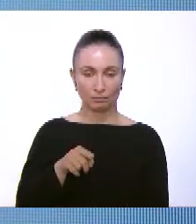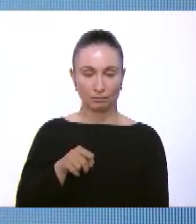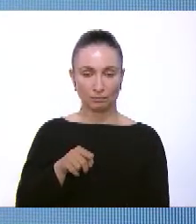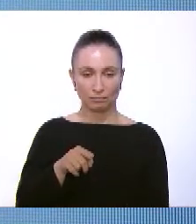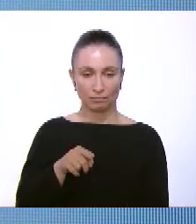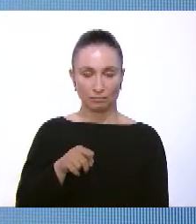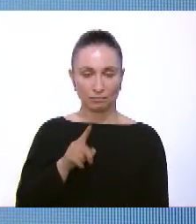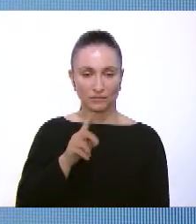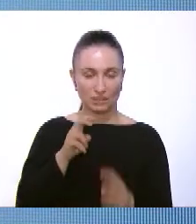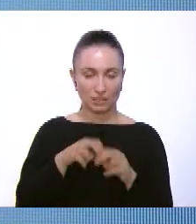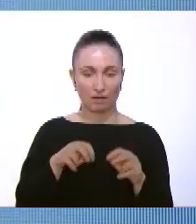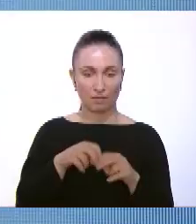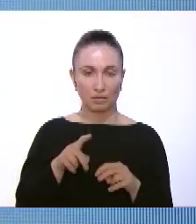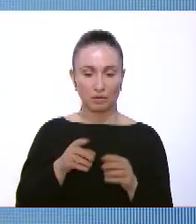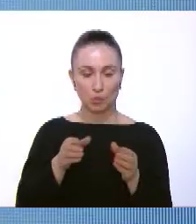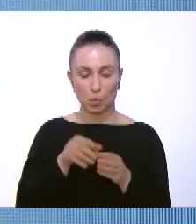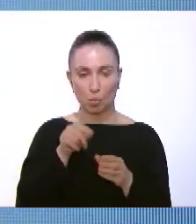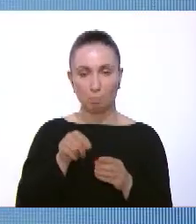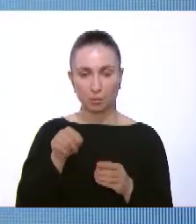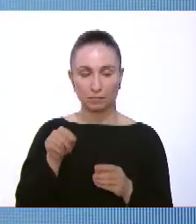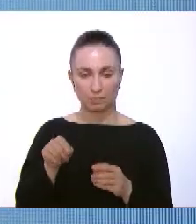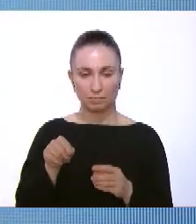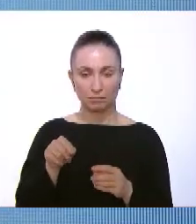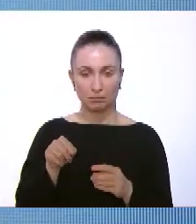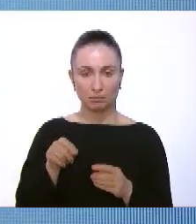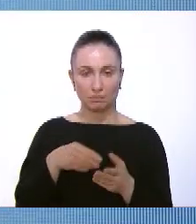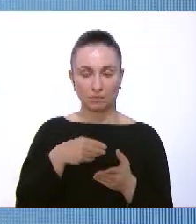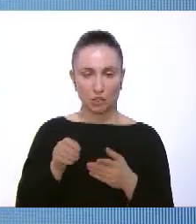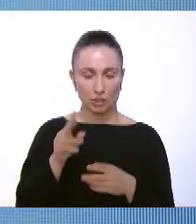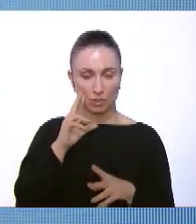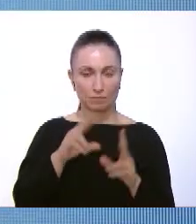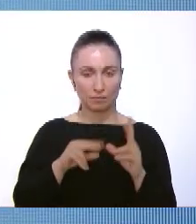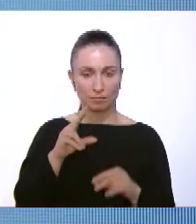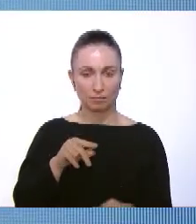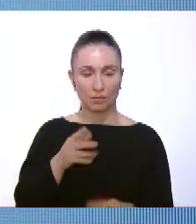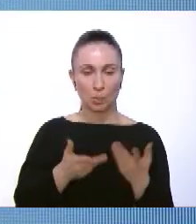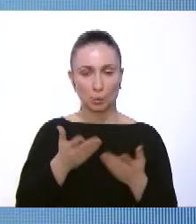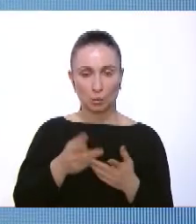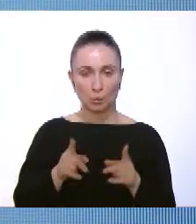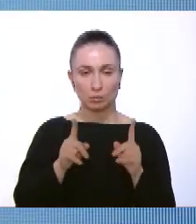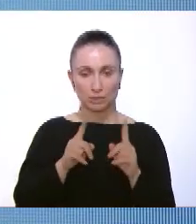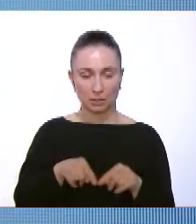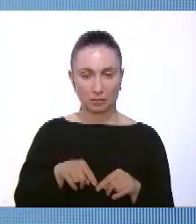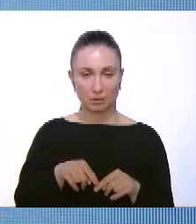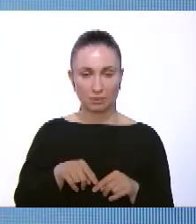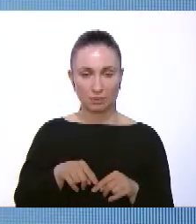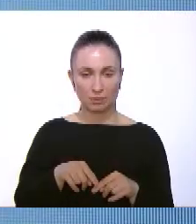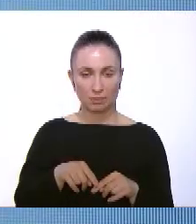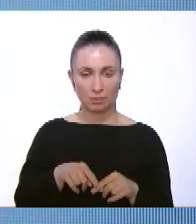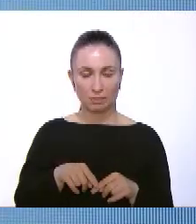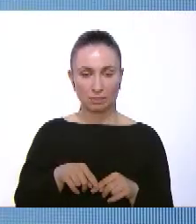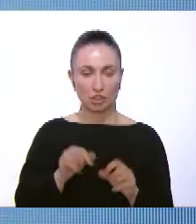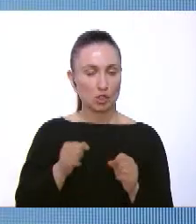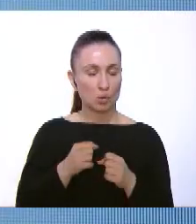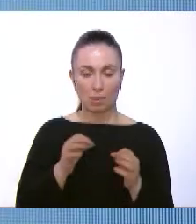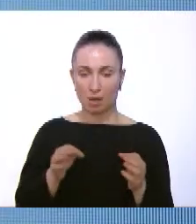კიტების, ანუ საკვლევი ნაკრებების შეძენის თვალსაზრისით, თუმცა არაფერი შეუძლებელი